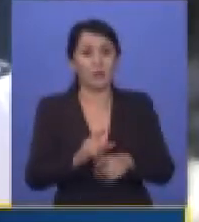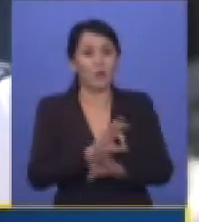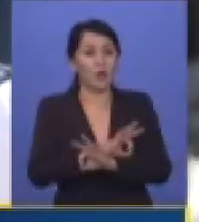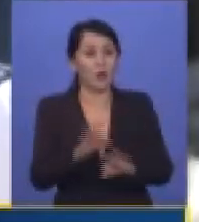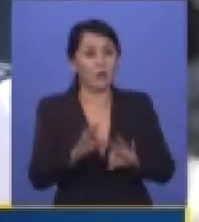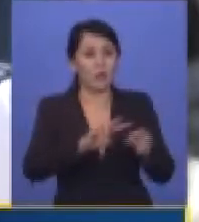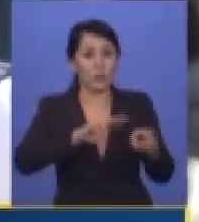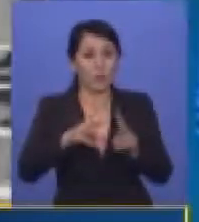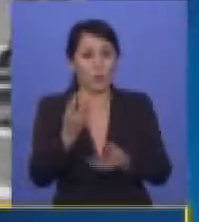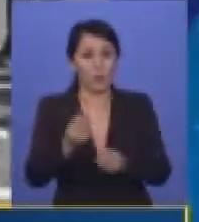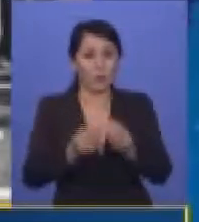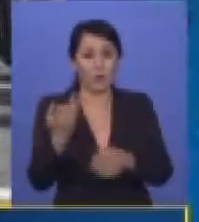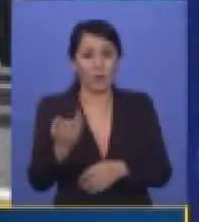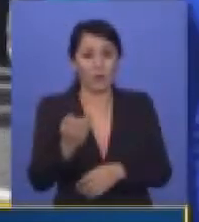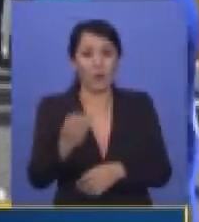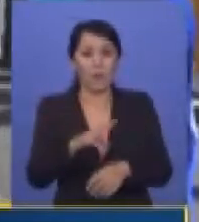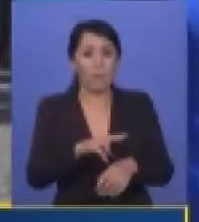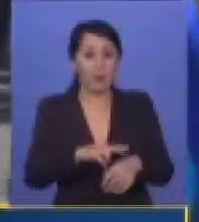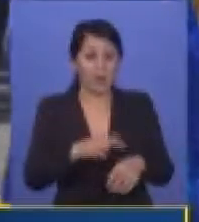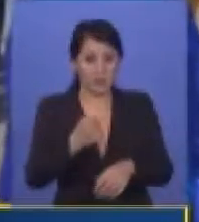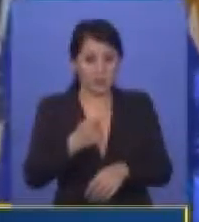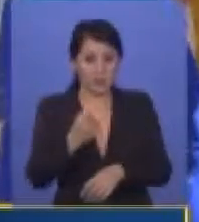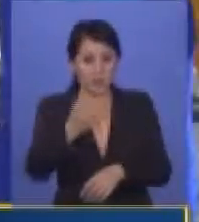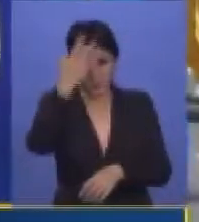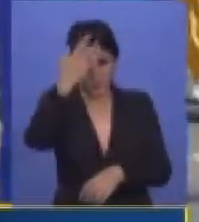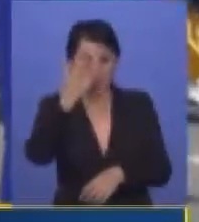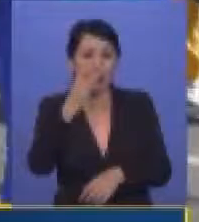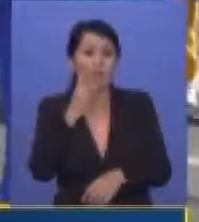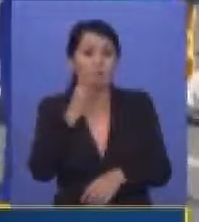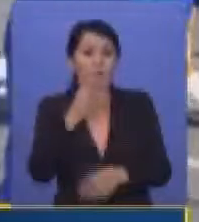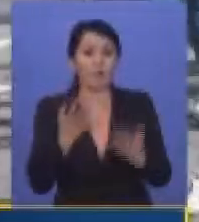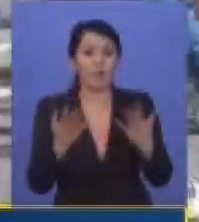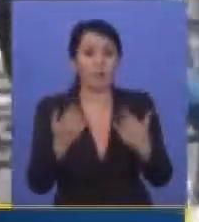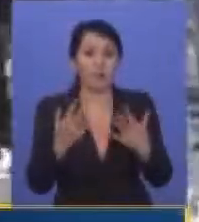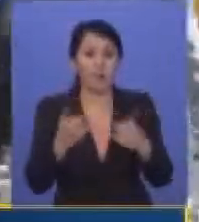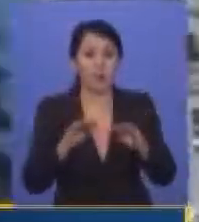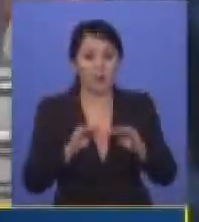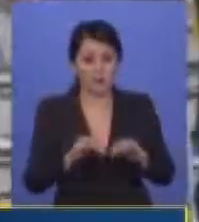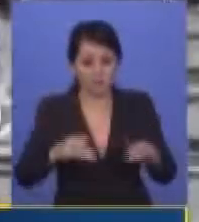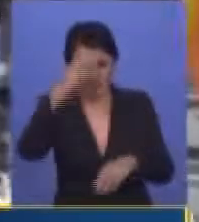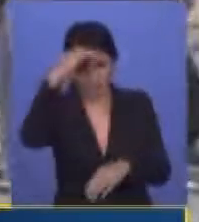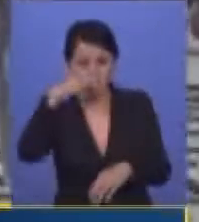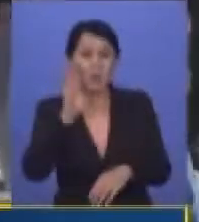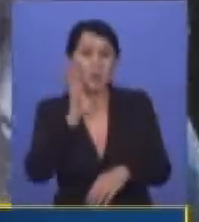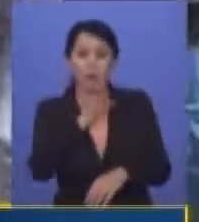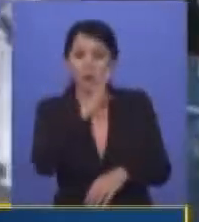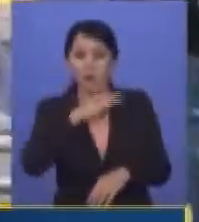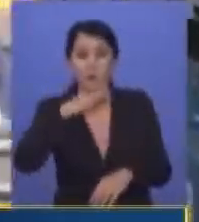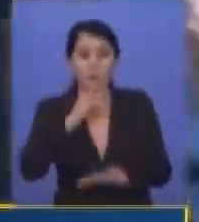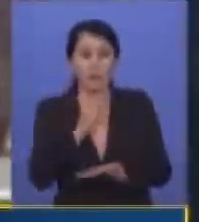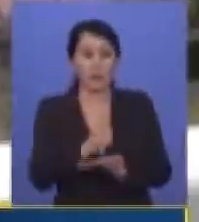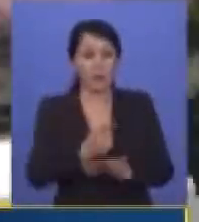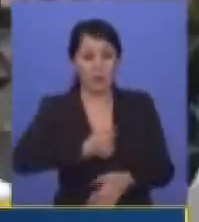биледі, ойындары да қызықты болды. Тәртіп сақшыларының айтуынша, жазғы каникулға шыққан балалар ата-ана назарында болуы қажет.